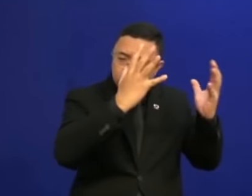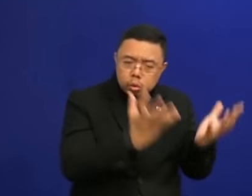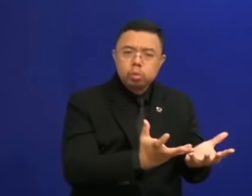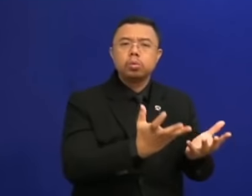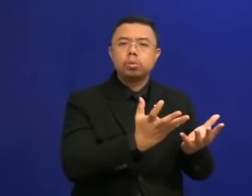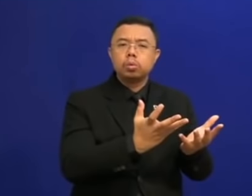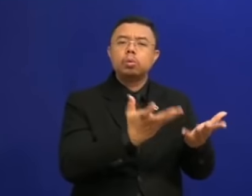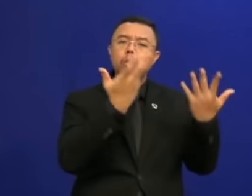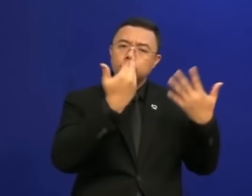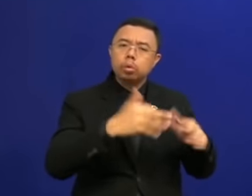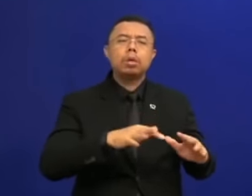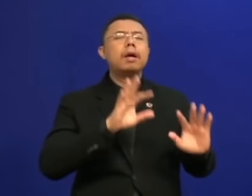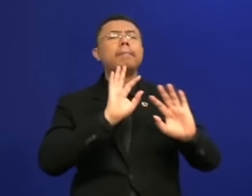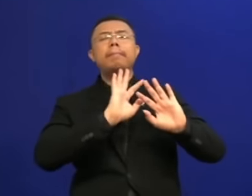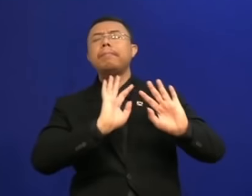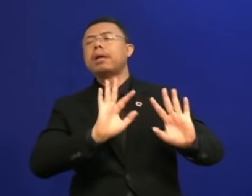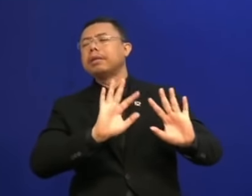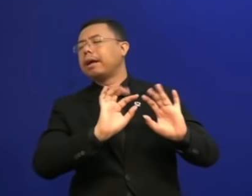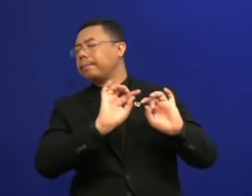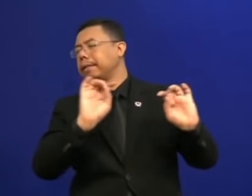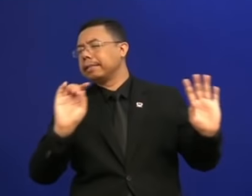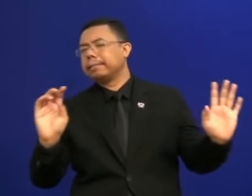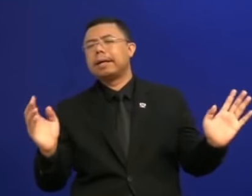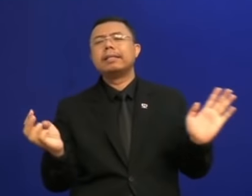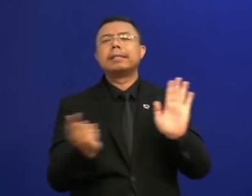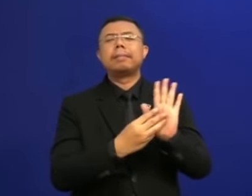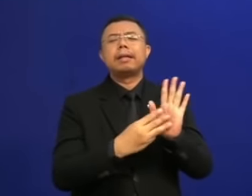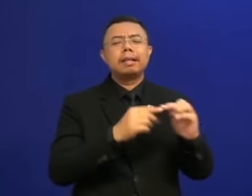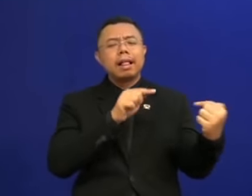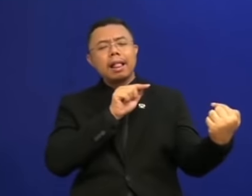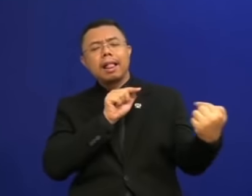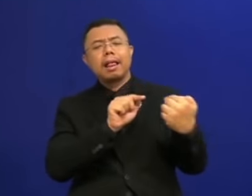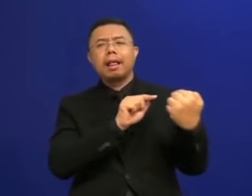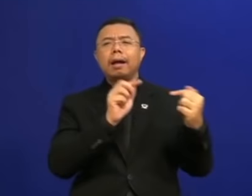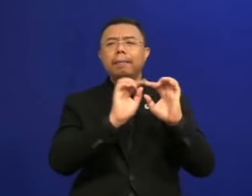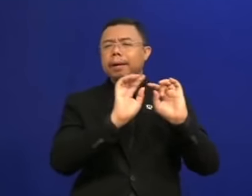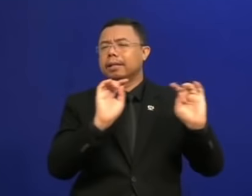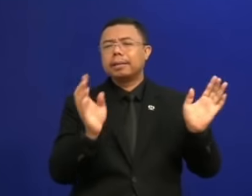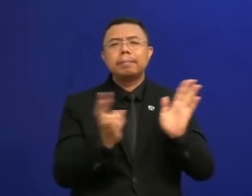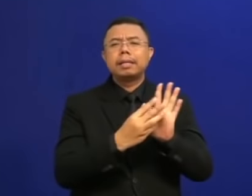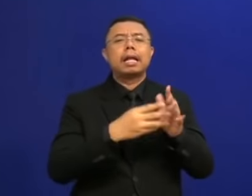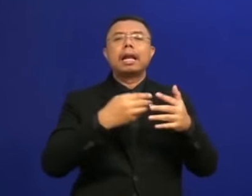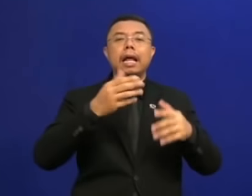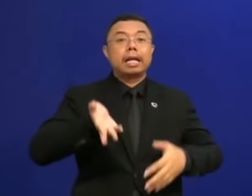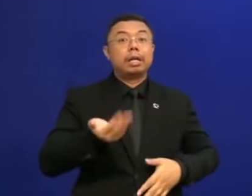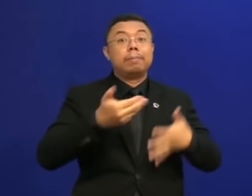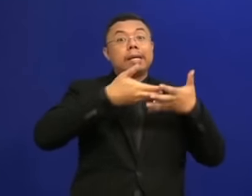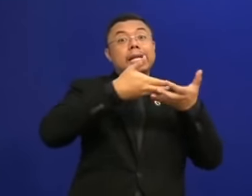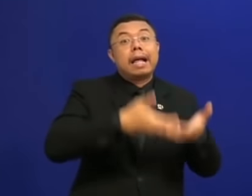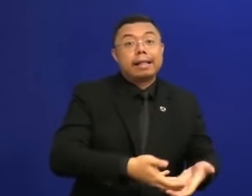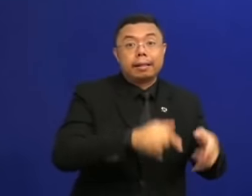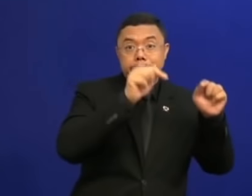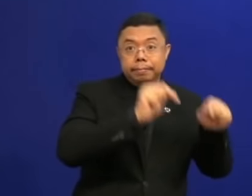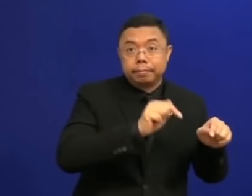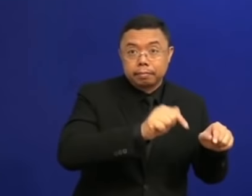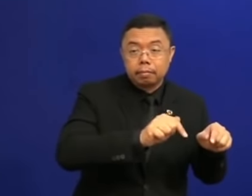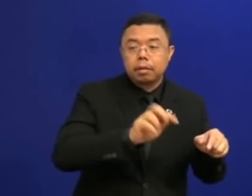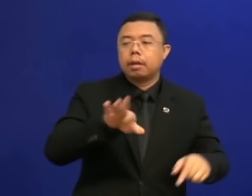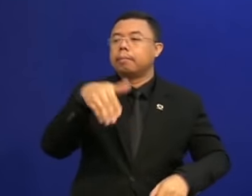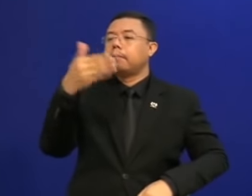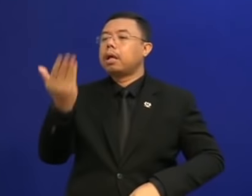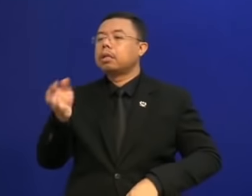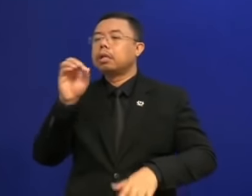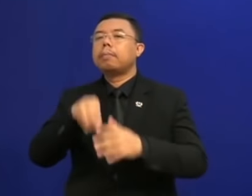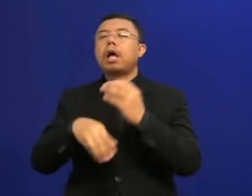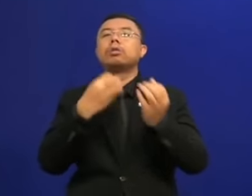di dunia sudah menghadapi begitu banyak pergumulan, persoalan hidup yang berat-berat, mati